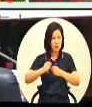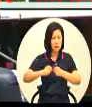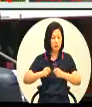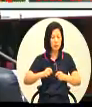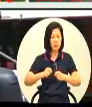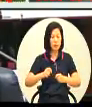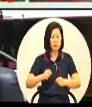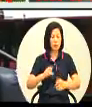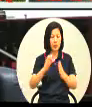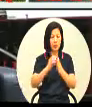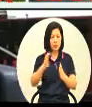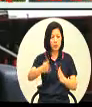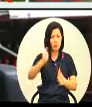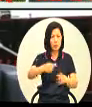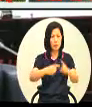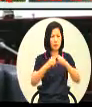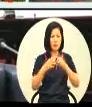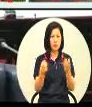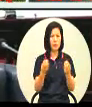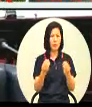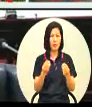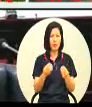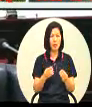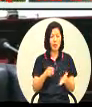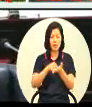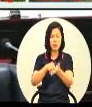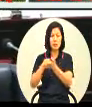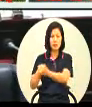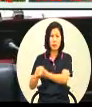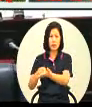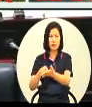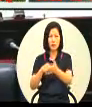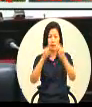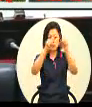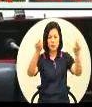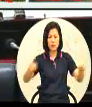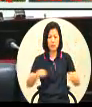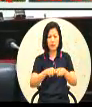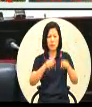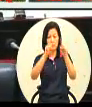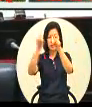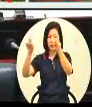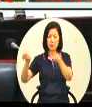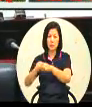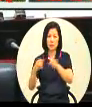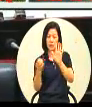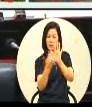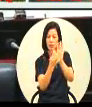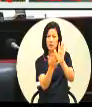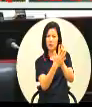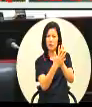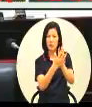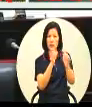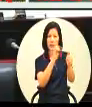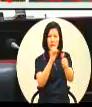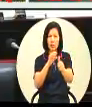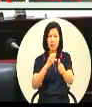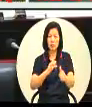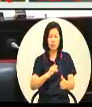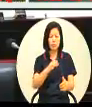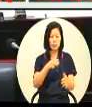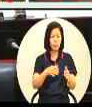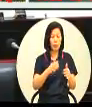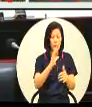长没有到，结果我们争取到两个告示牌，两个告示牌。告诉所有需要上厕所的民